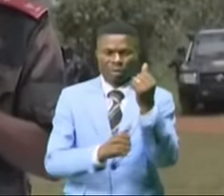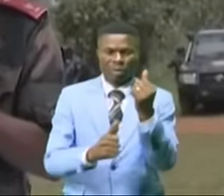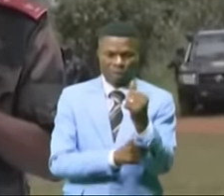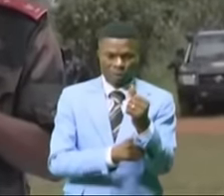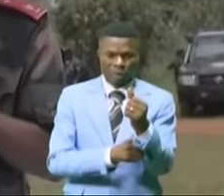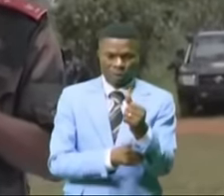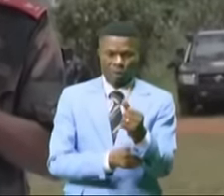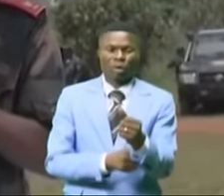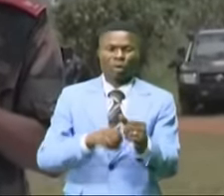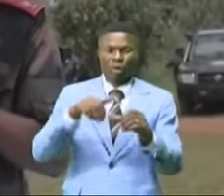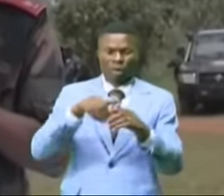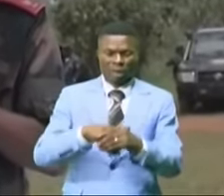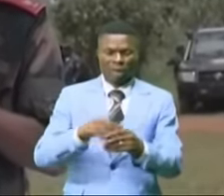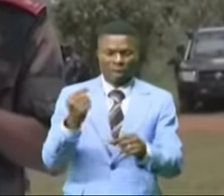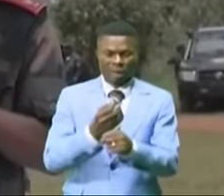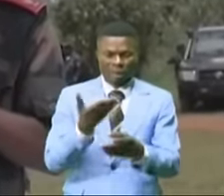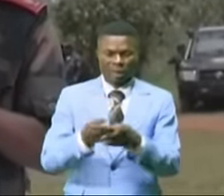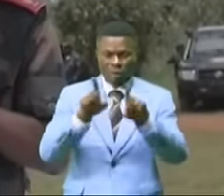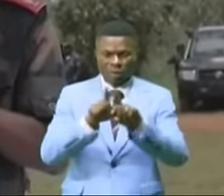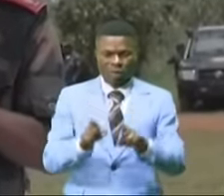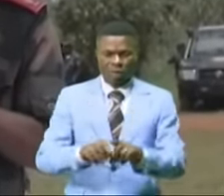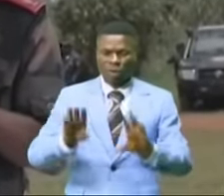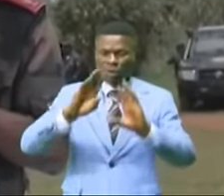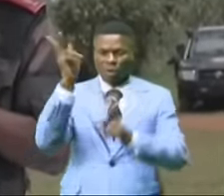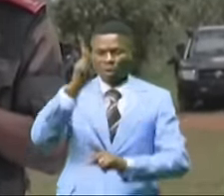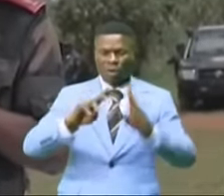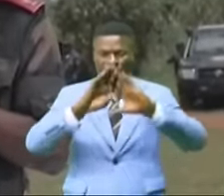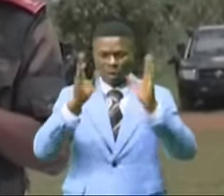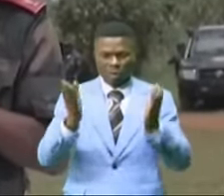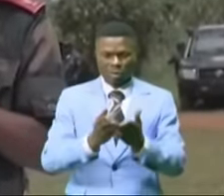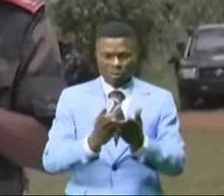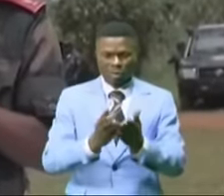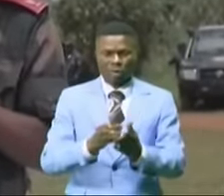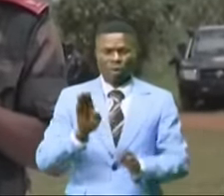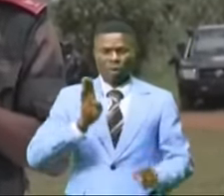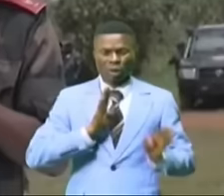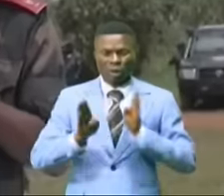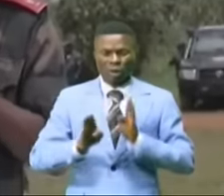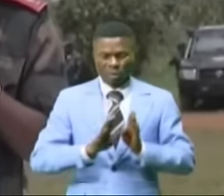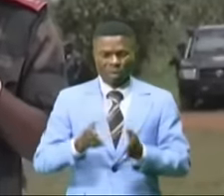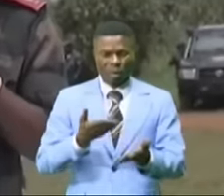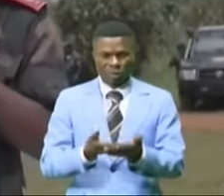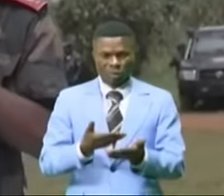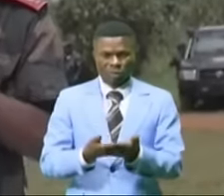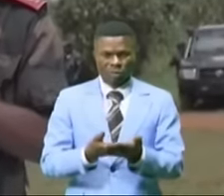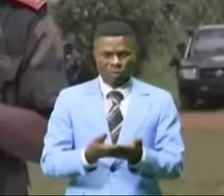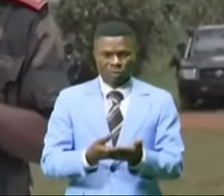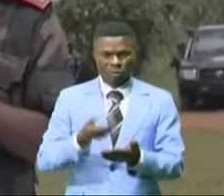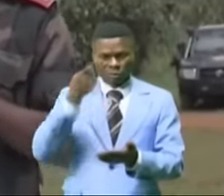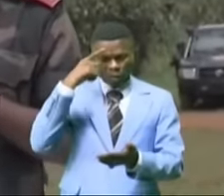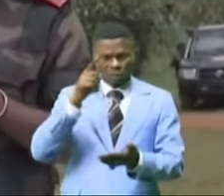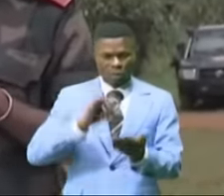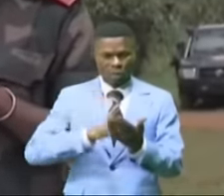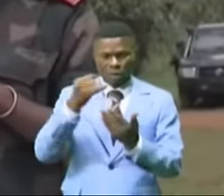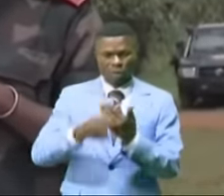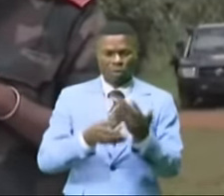ces infrastructures, mais aussi de toute la population bénéficiaire directe et indirecte de ces